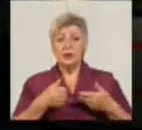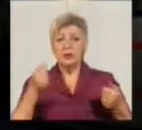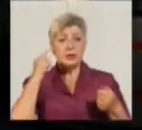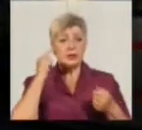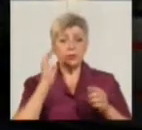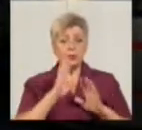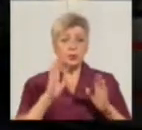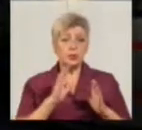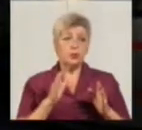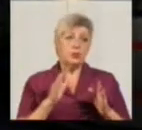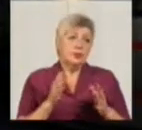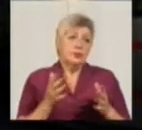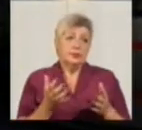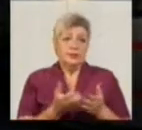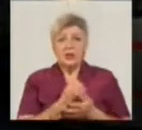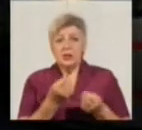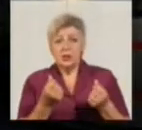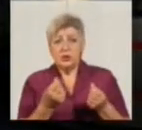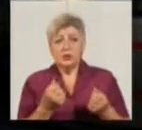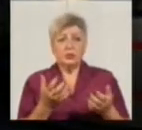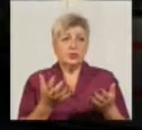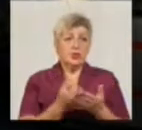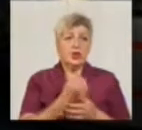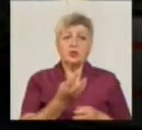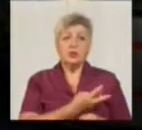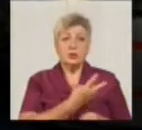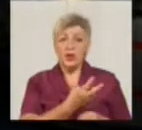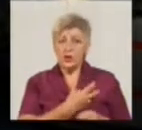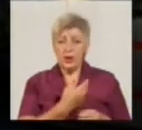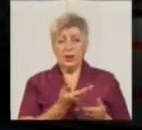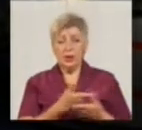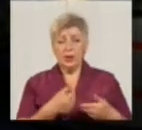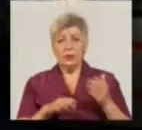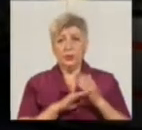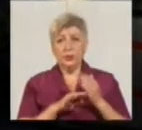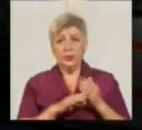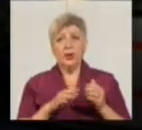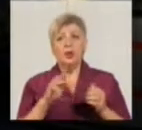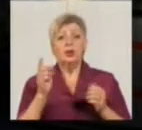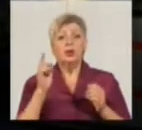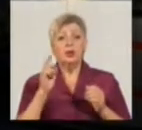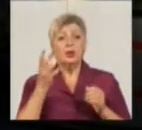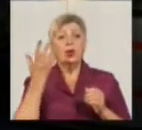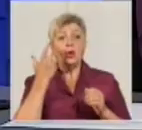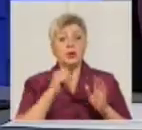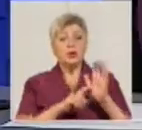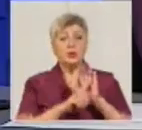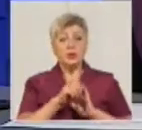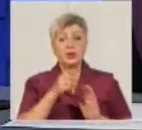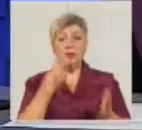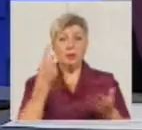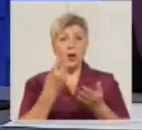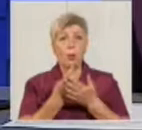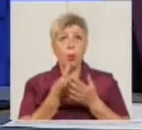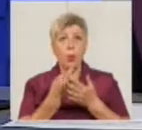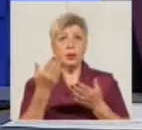в бюджеті, чи, як я вважаю, не знайшлось бажання це зробити. Тому, коли вже почався показ в кінотеатрі,